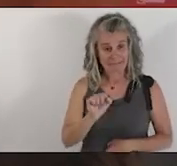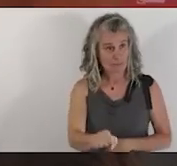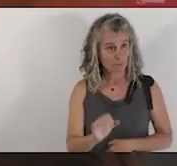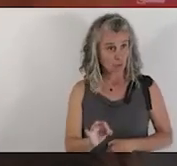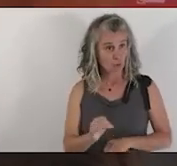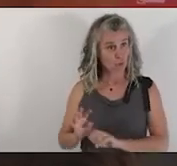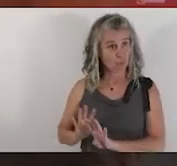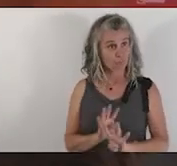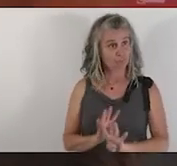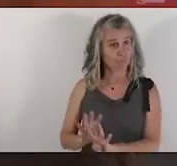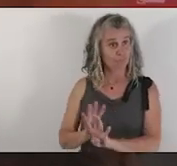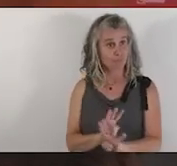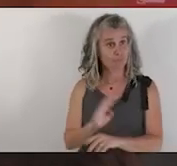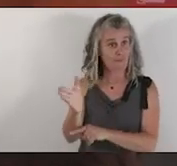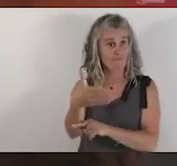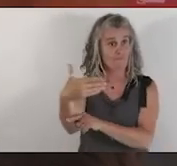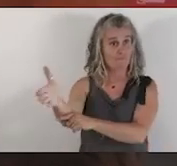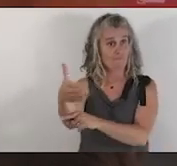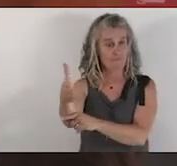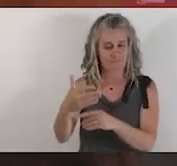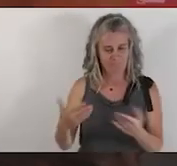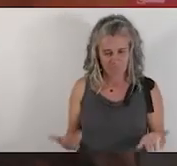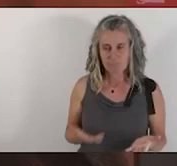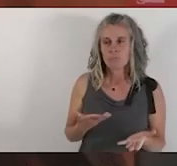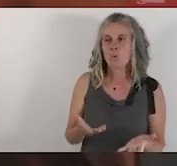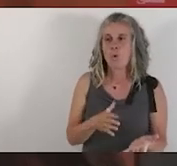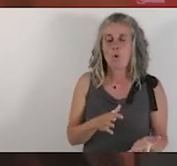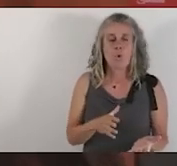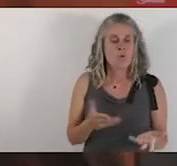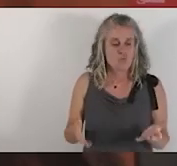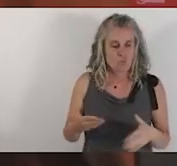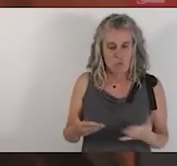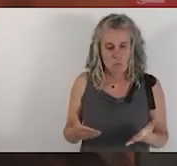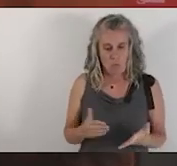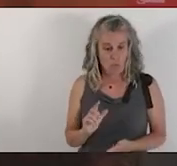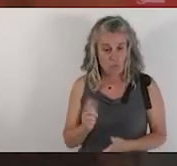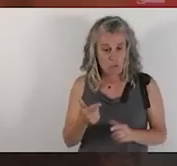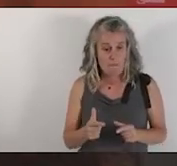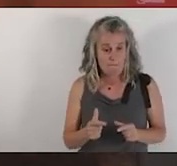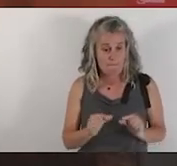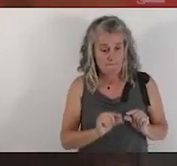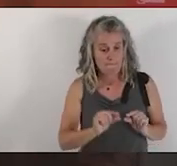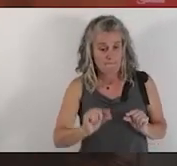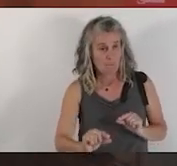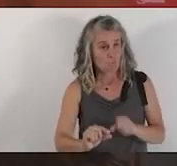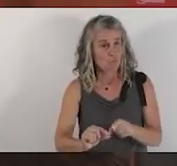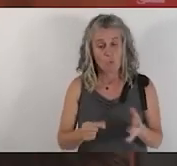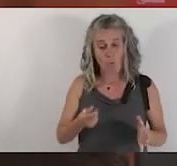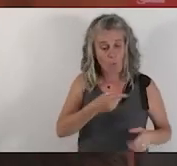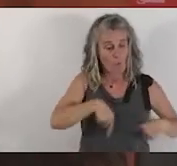financée dans cette deuxième attribution. Ce rapport a reçu un avis favorable de la commission.